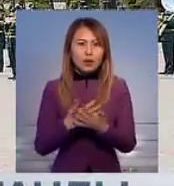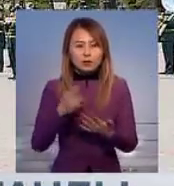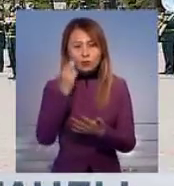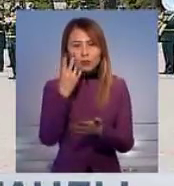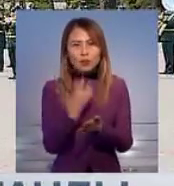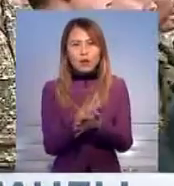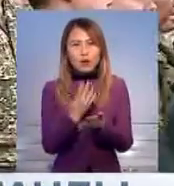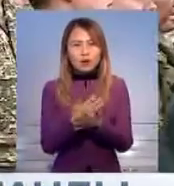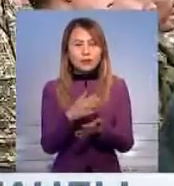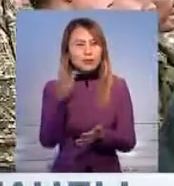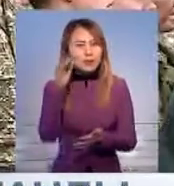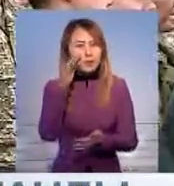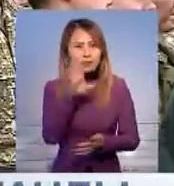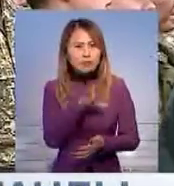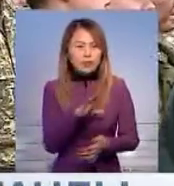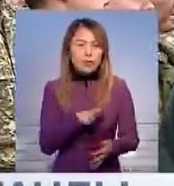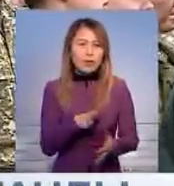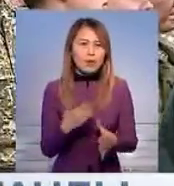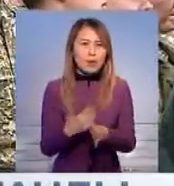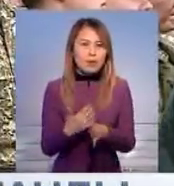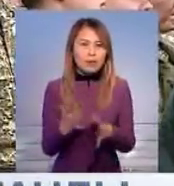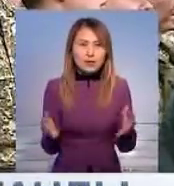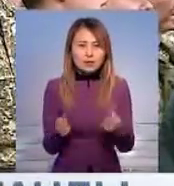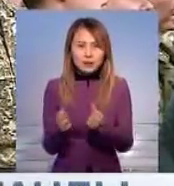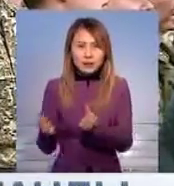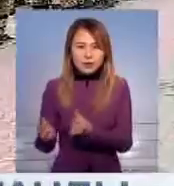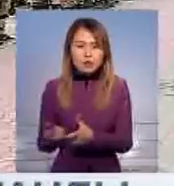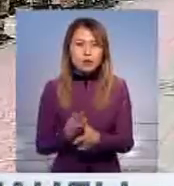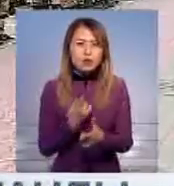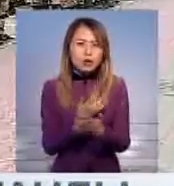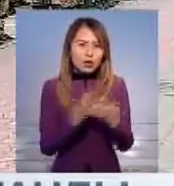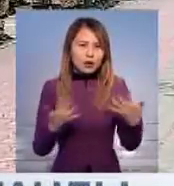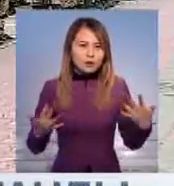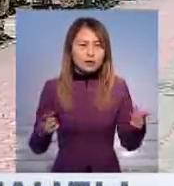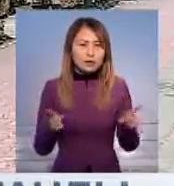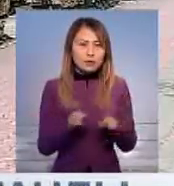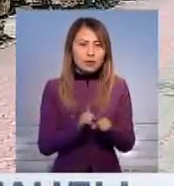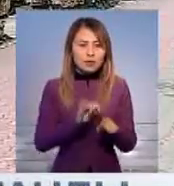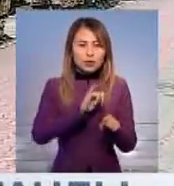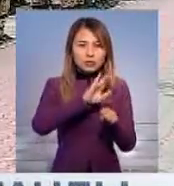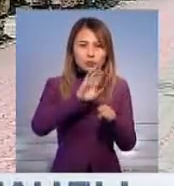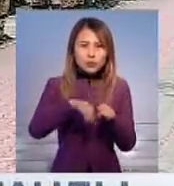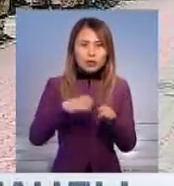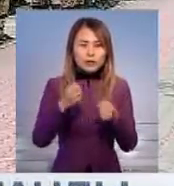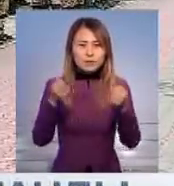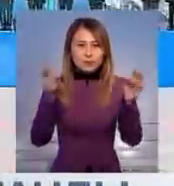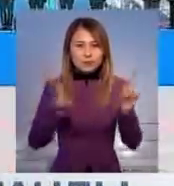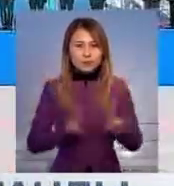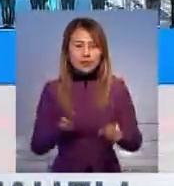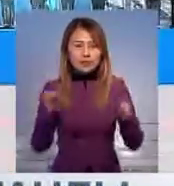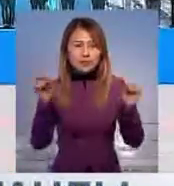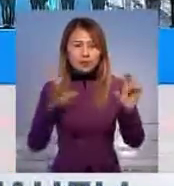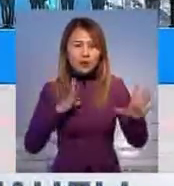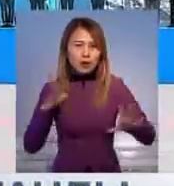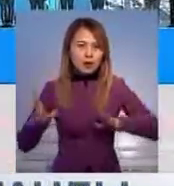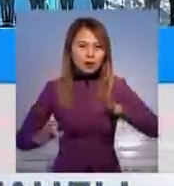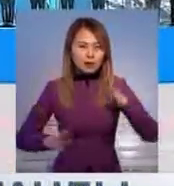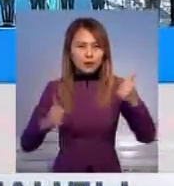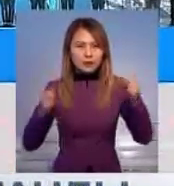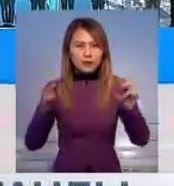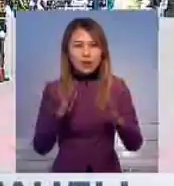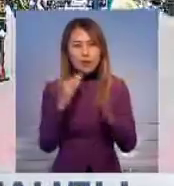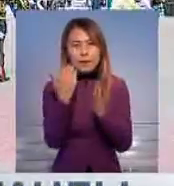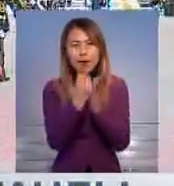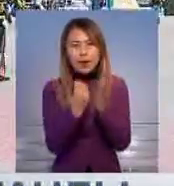иттің көмегімен қарақшылар тұстады, қоян қолтық ұрыспен жауды талқандады. Мұның бәрі арнайы нұсқауға сай дайындалған бағдарлама,